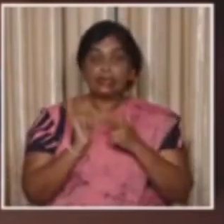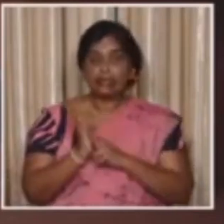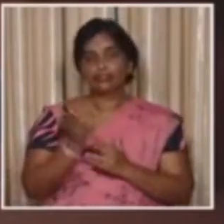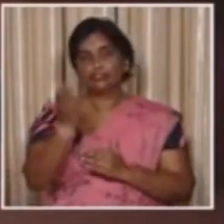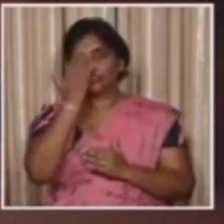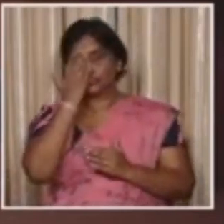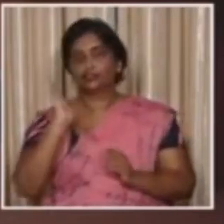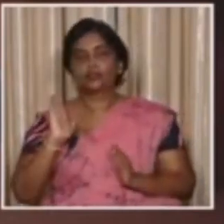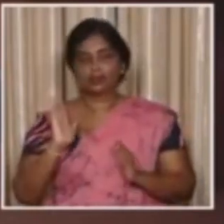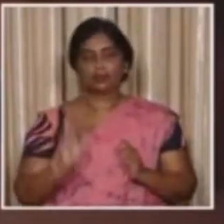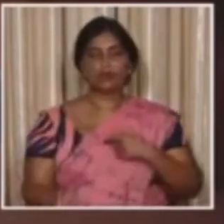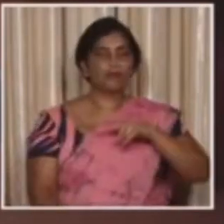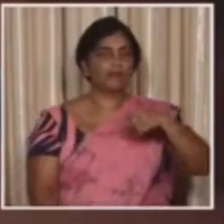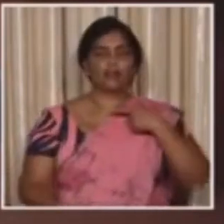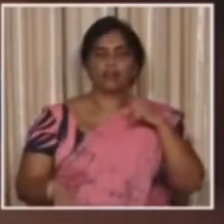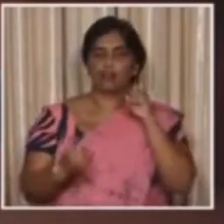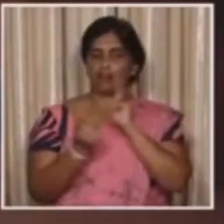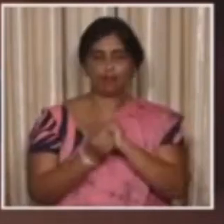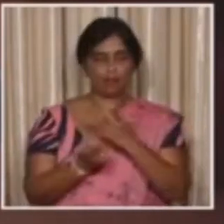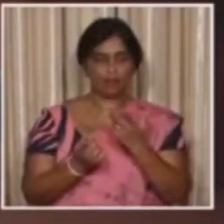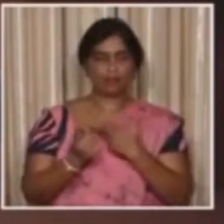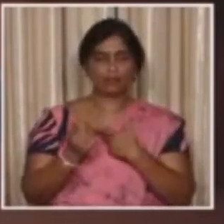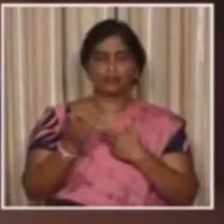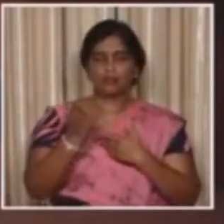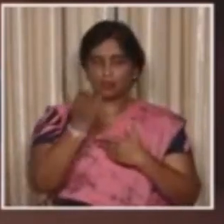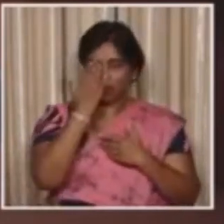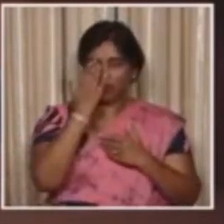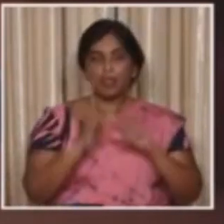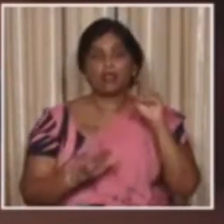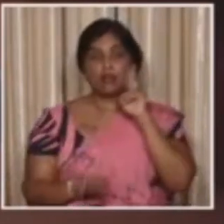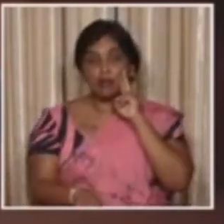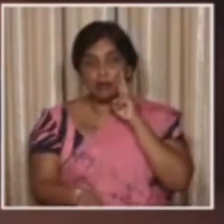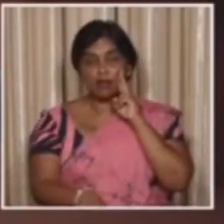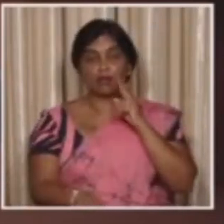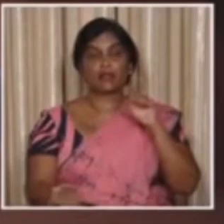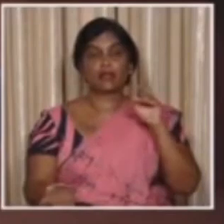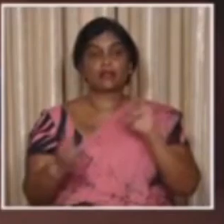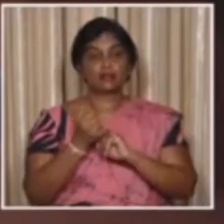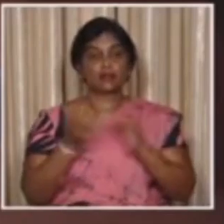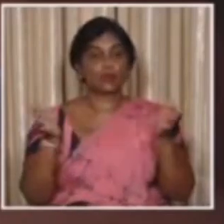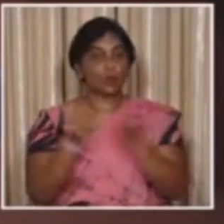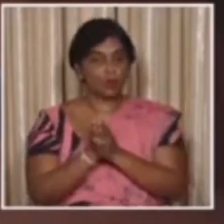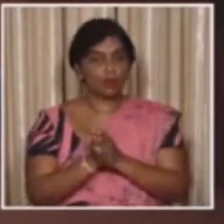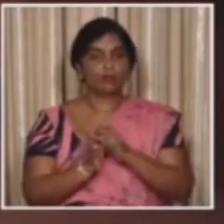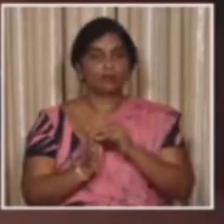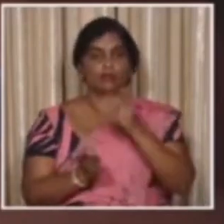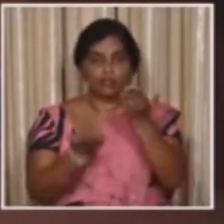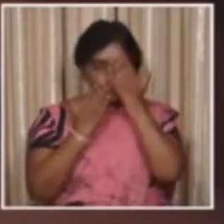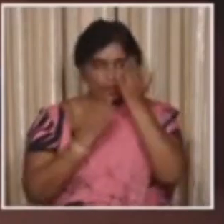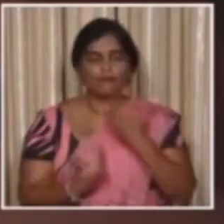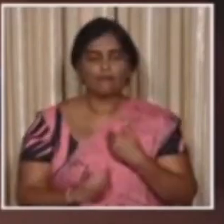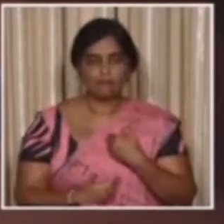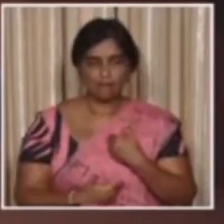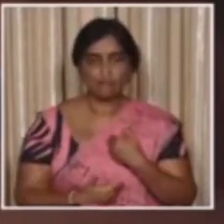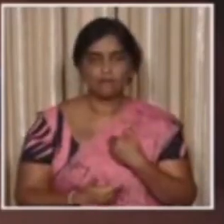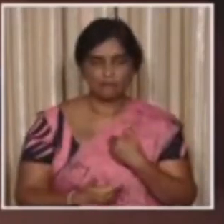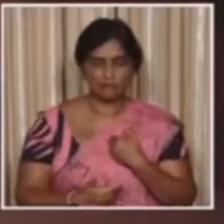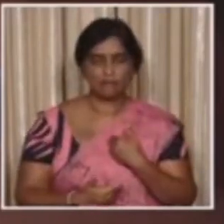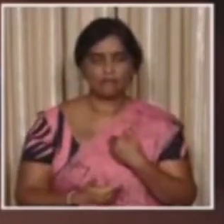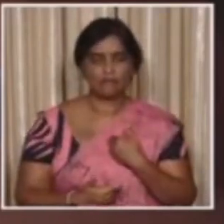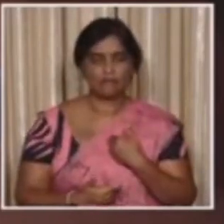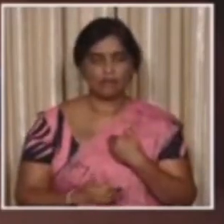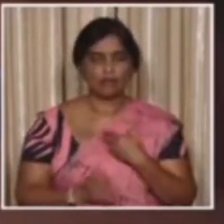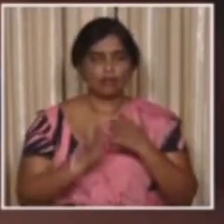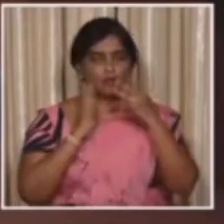හැර මම වෙන කිසි අවස්ථාවක් දැකලා මම සම්මි දැකලා තියෙනවා. රනිල් වික්‍රමසිංහ සාගර රත්නායත් එක්ක එකට වාඩි වෙලා ඉන්න මම සම්මි දැකලා තියෙනවා. Hargoye